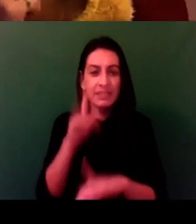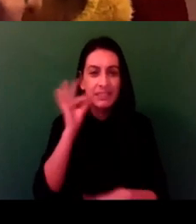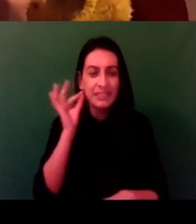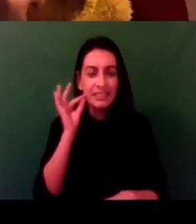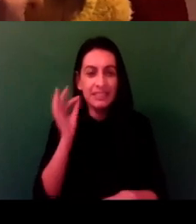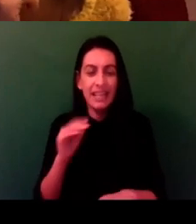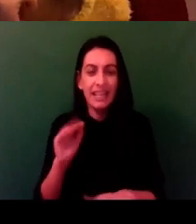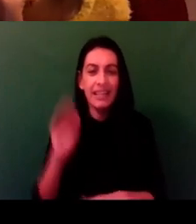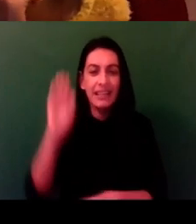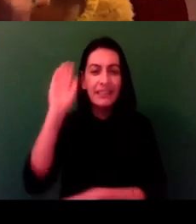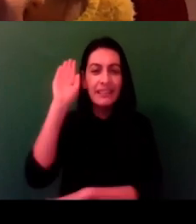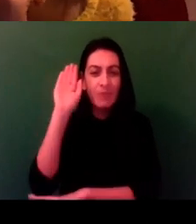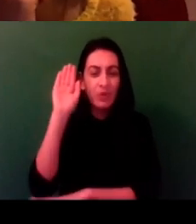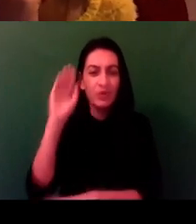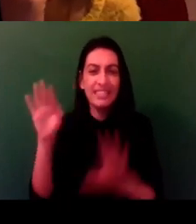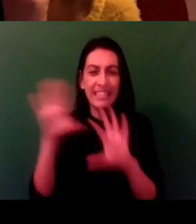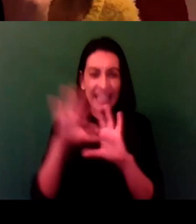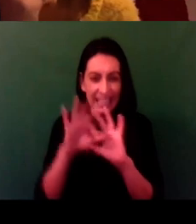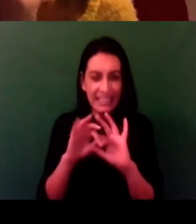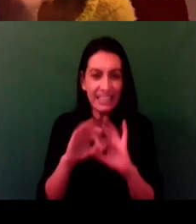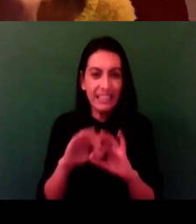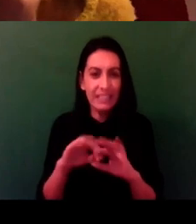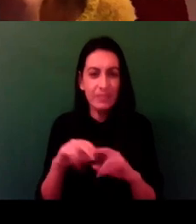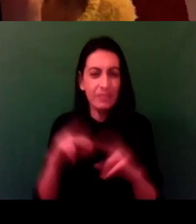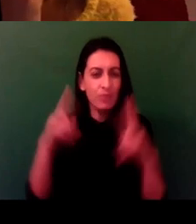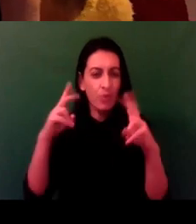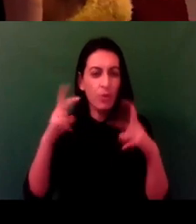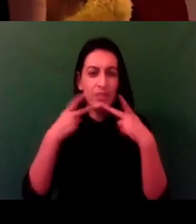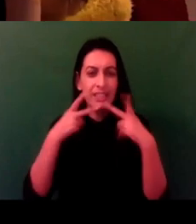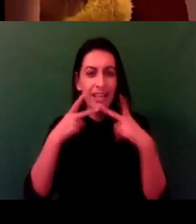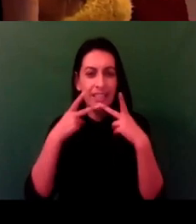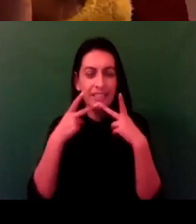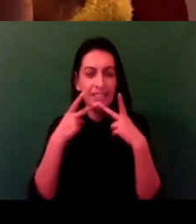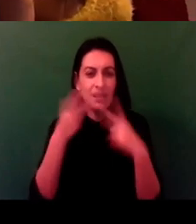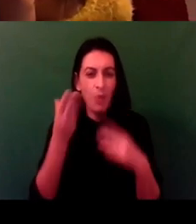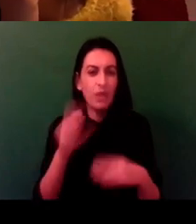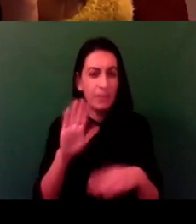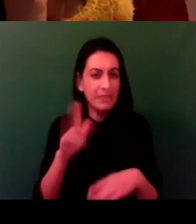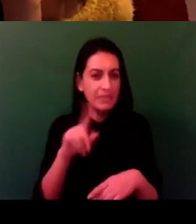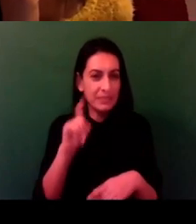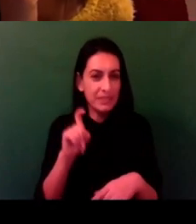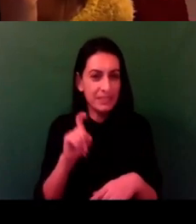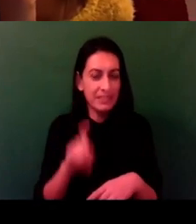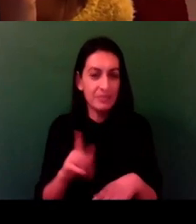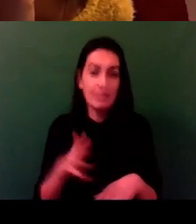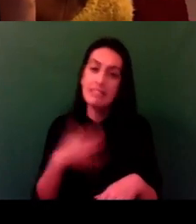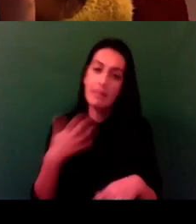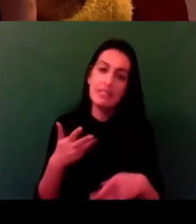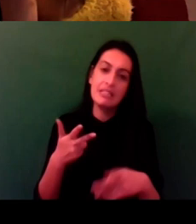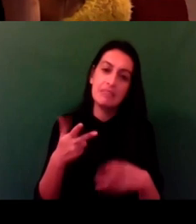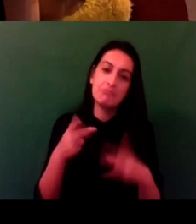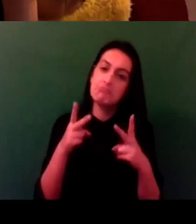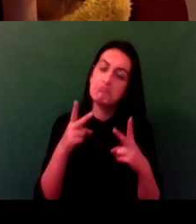belki biraz açabiliriz diye düşündüm bu son yorumlardan ama tabii ki istemezseniz açmayabilirsiniz.